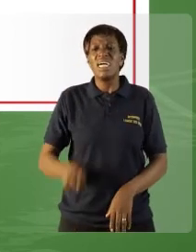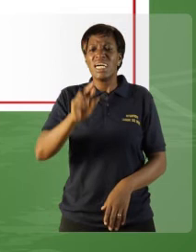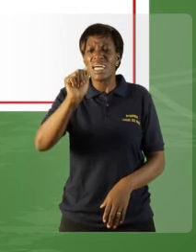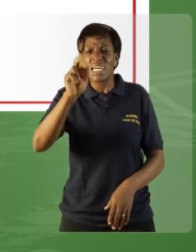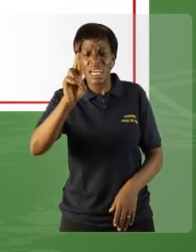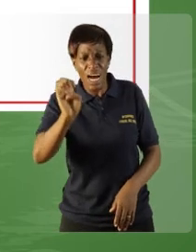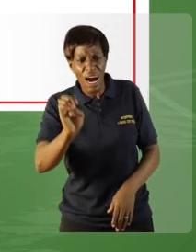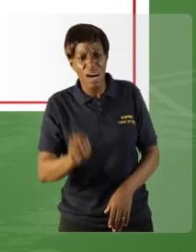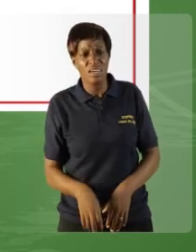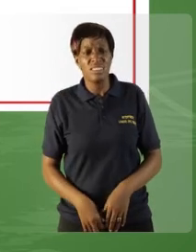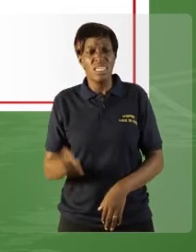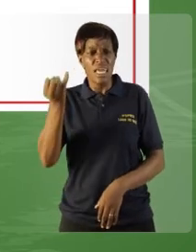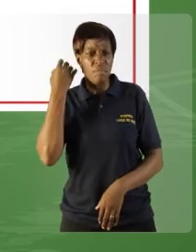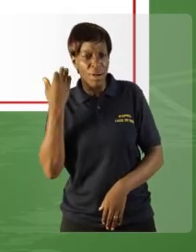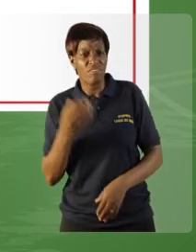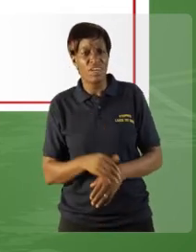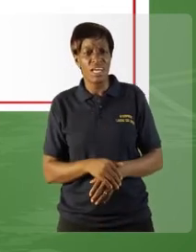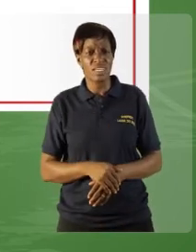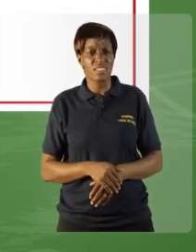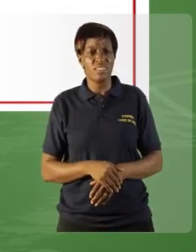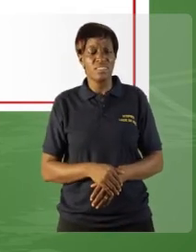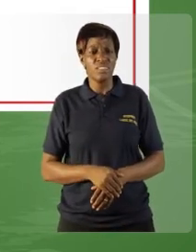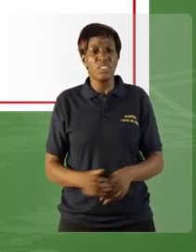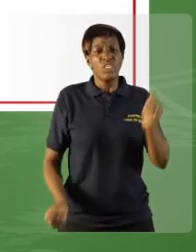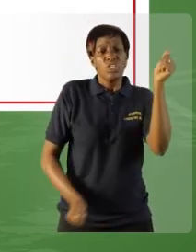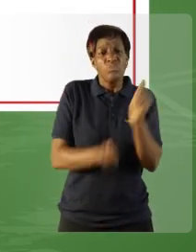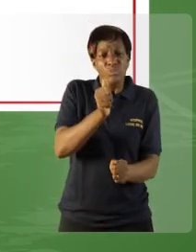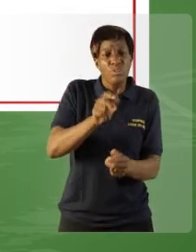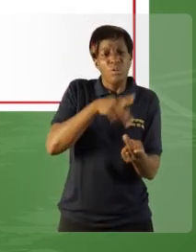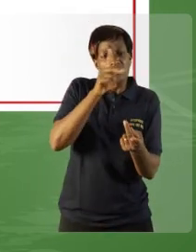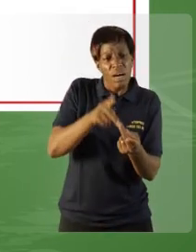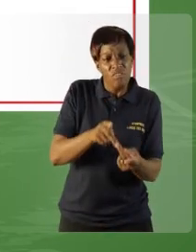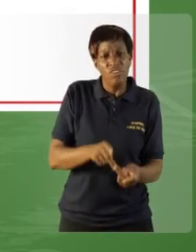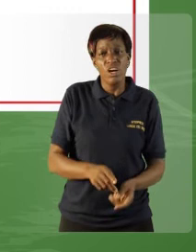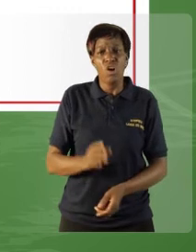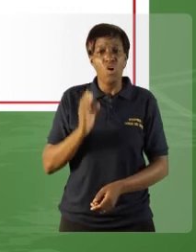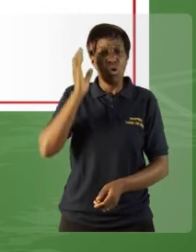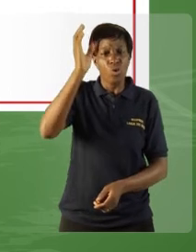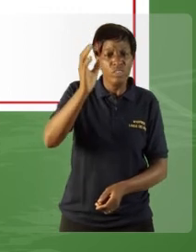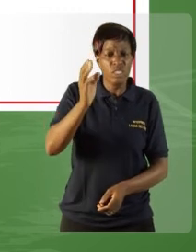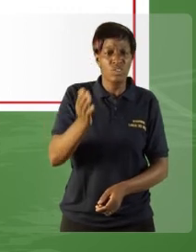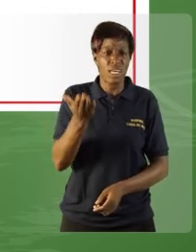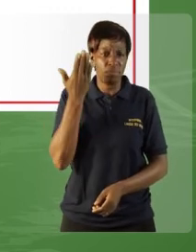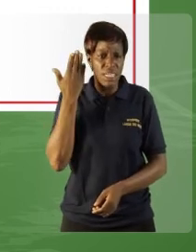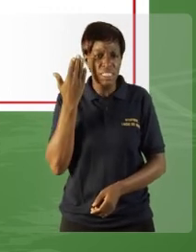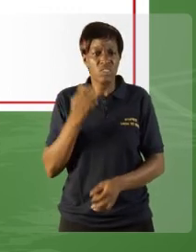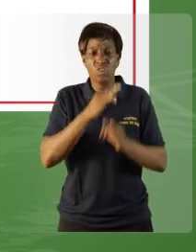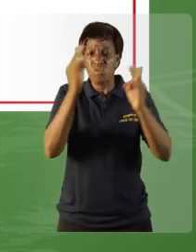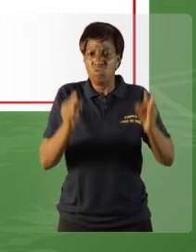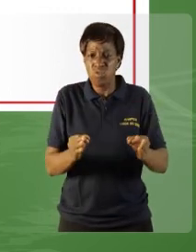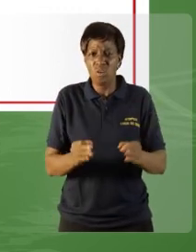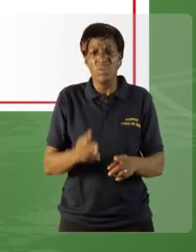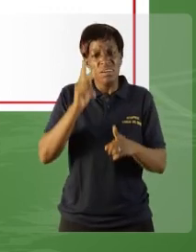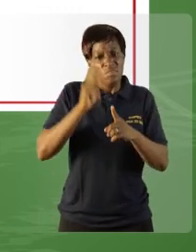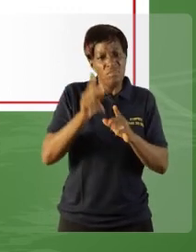du subjonctif. Nous avons aussi le conditionnel passé deuxième forme. Donc ce sont des formes verbales qu'on n'utilise pas tout le temps.